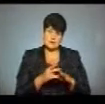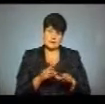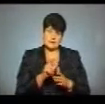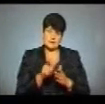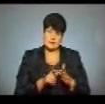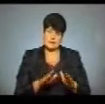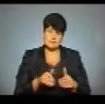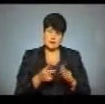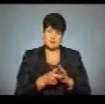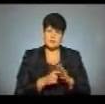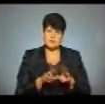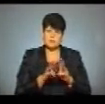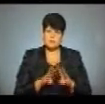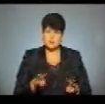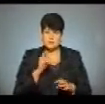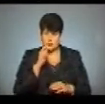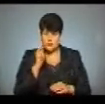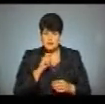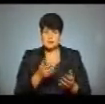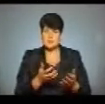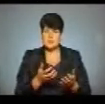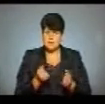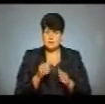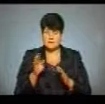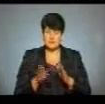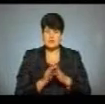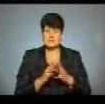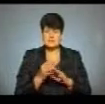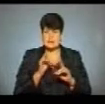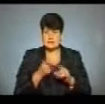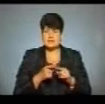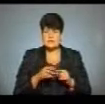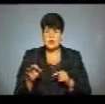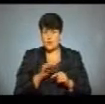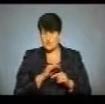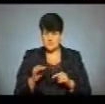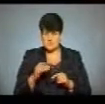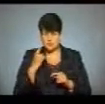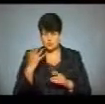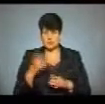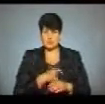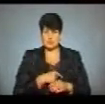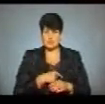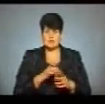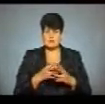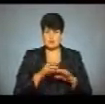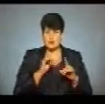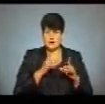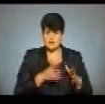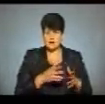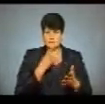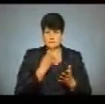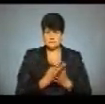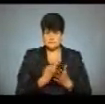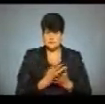до Кабінету міністрів України, який прийняла Пілочиська селищна рада, це є офіційна позиція, і депутатів Пілочиської селищної ради, які